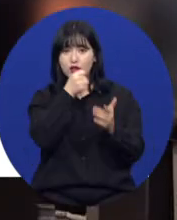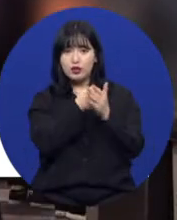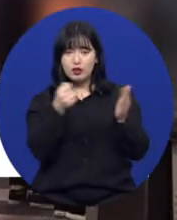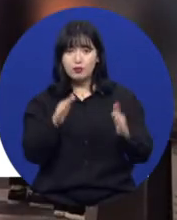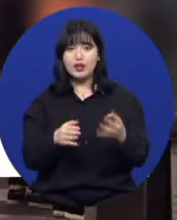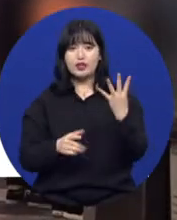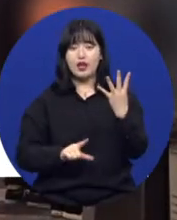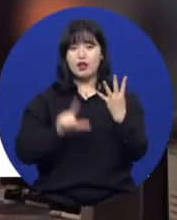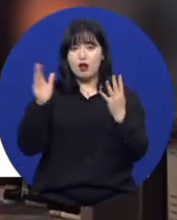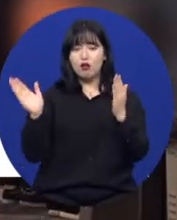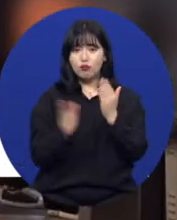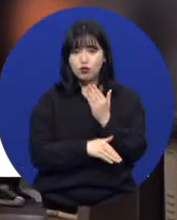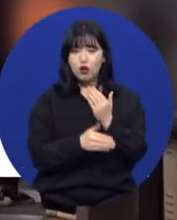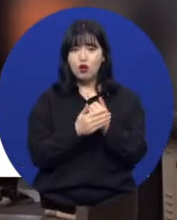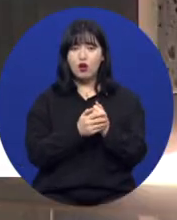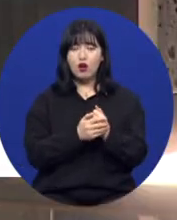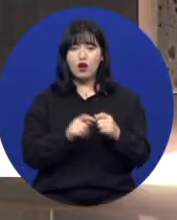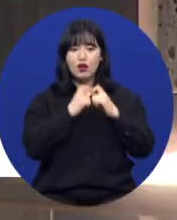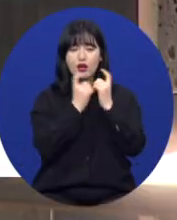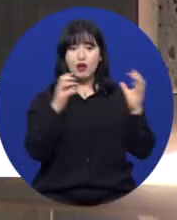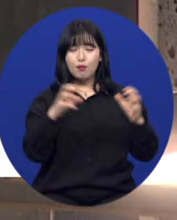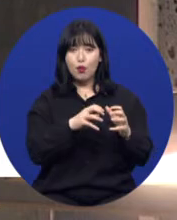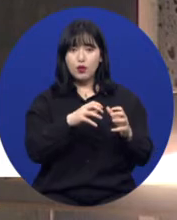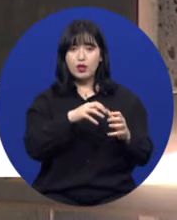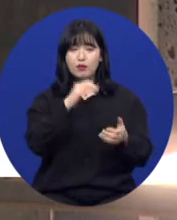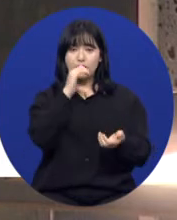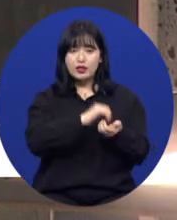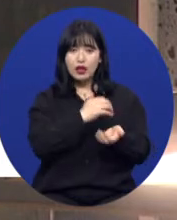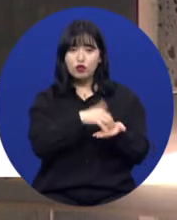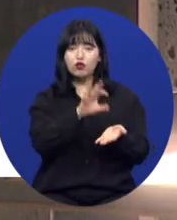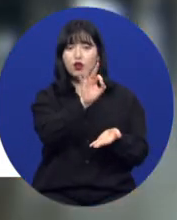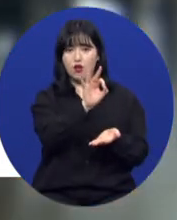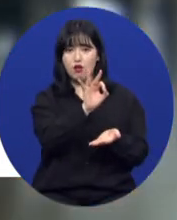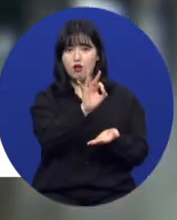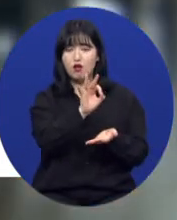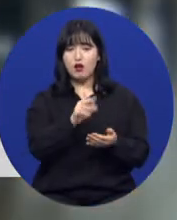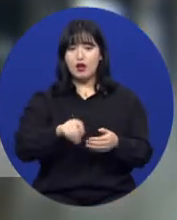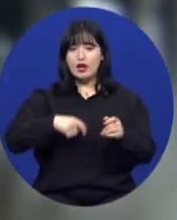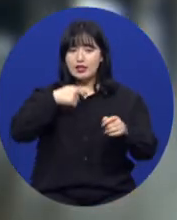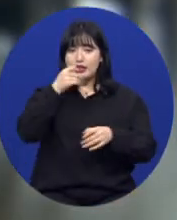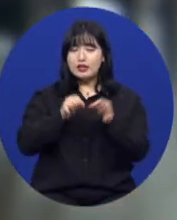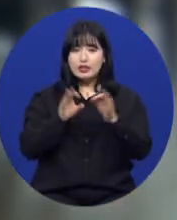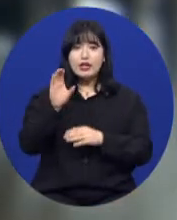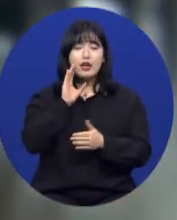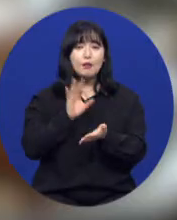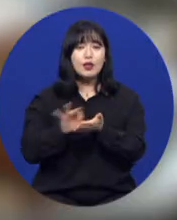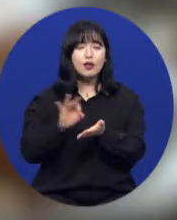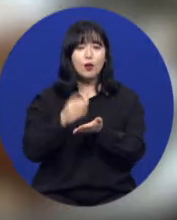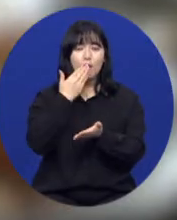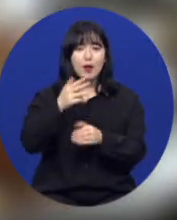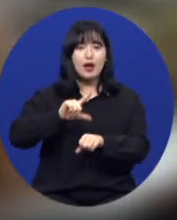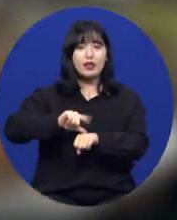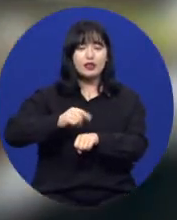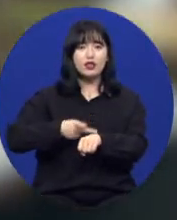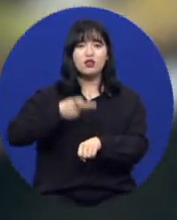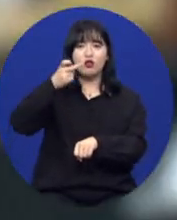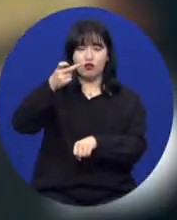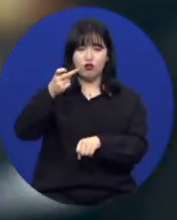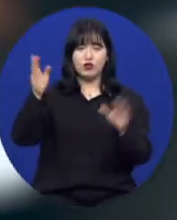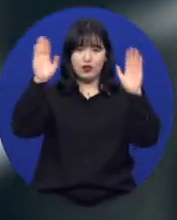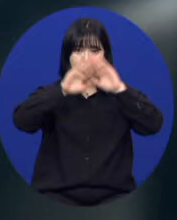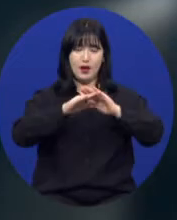4일부터 4.5 임 허용 인원은 10명으로 늘고 식당이나 카페등 에 이용 시간은 자정 까지